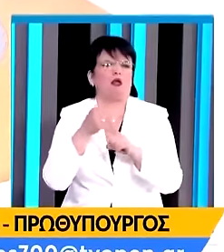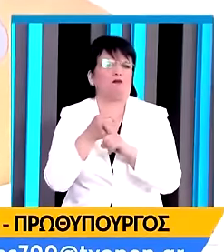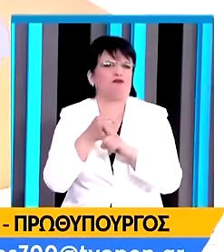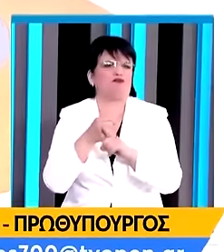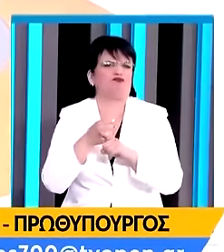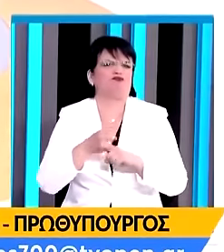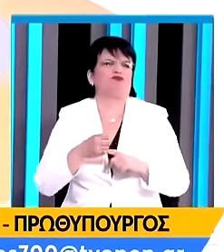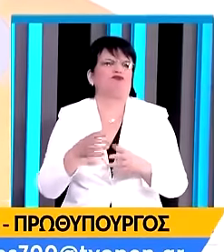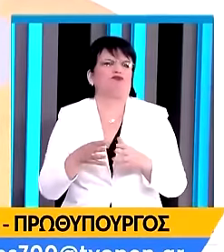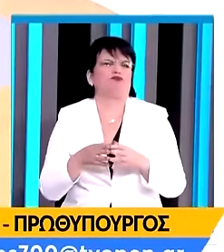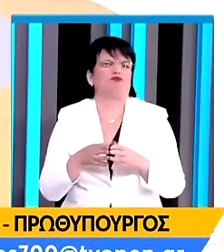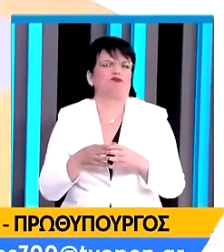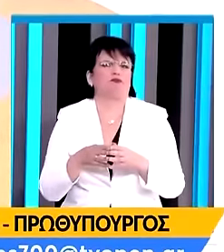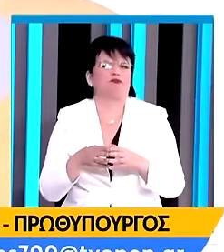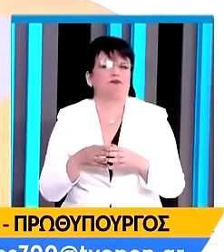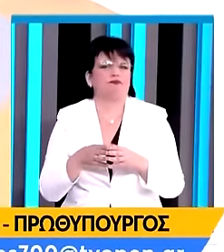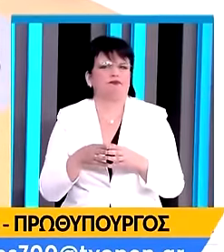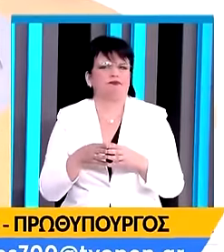αυτό, κύριε Πρόεδρε.